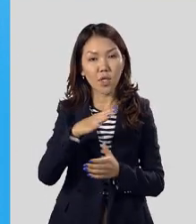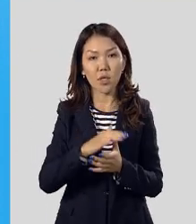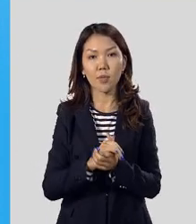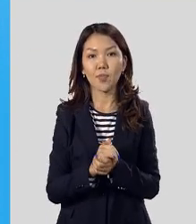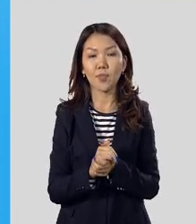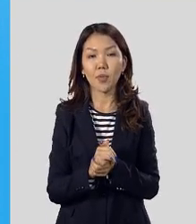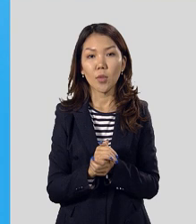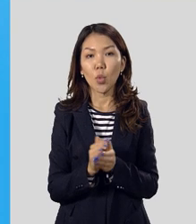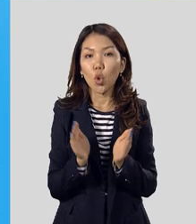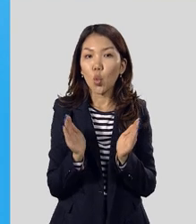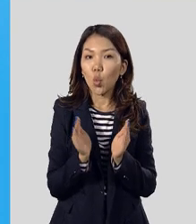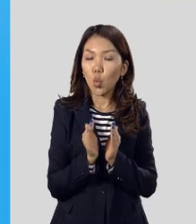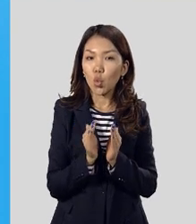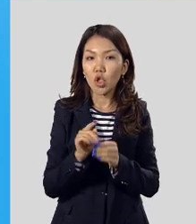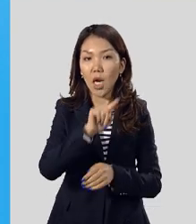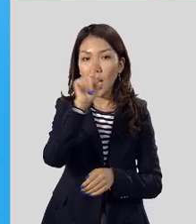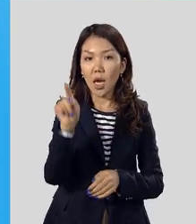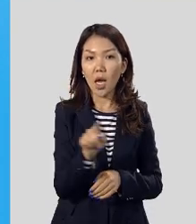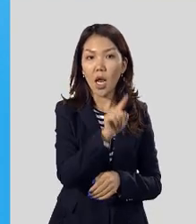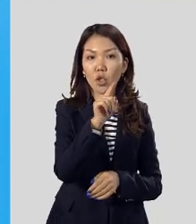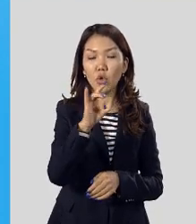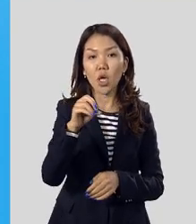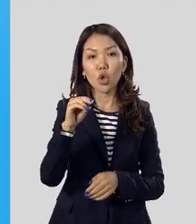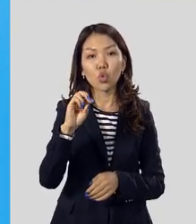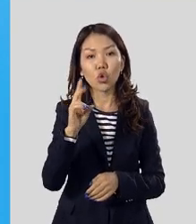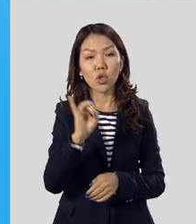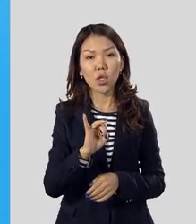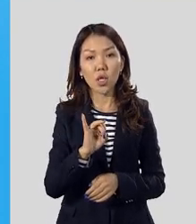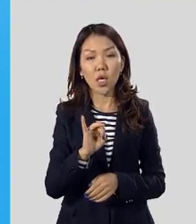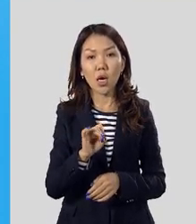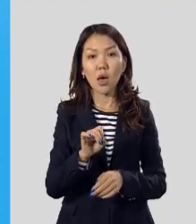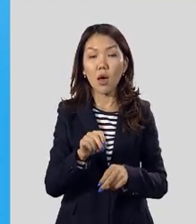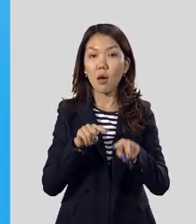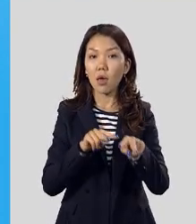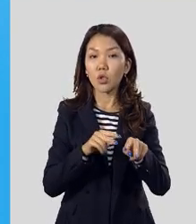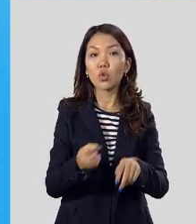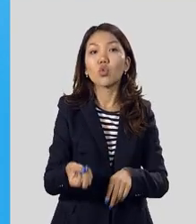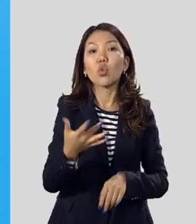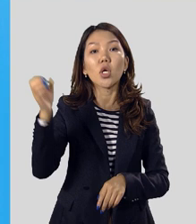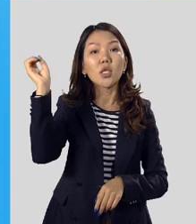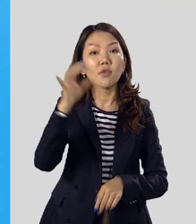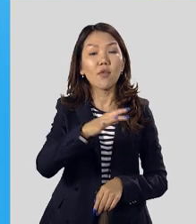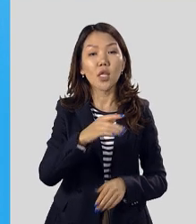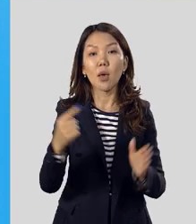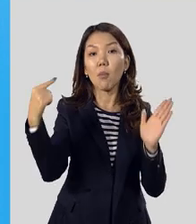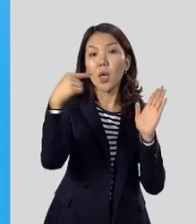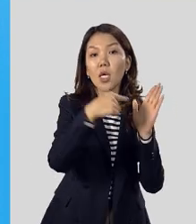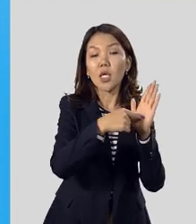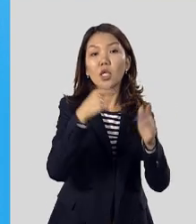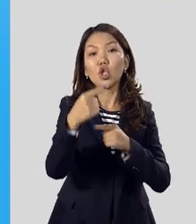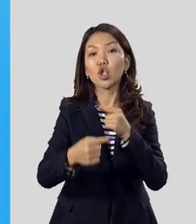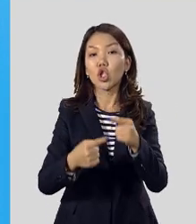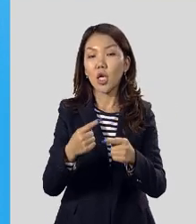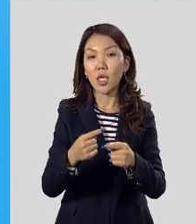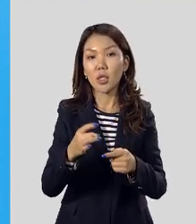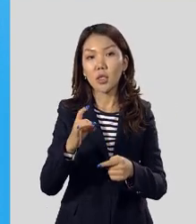уже кольцо радужки. Таким образом, радужка контролирует, сколько света проникает через зрачок,